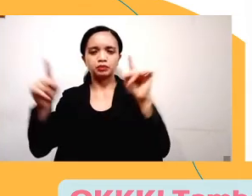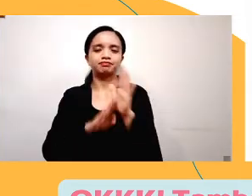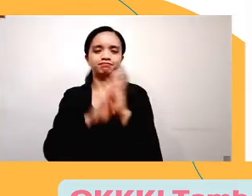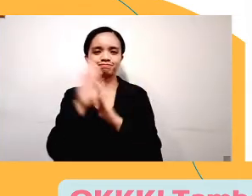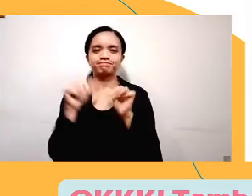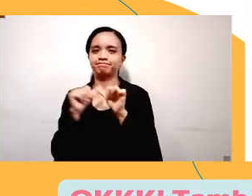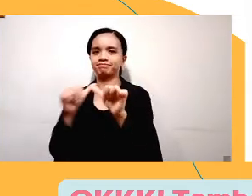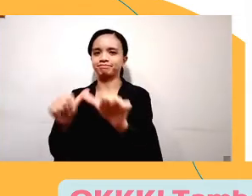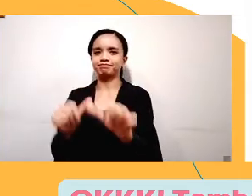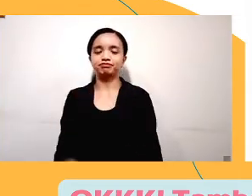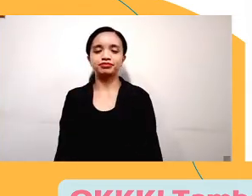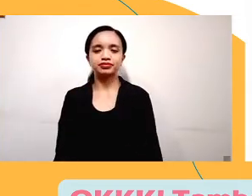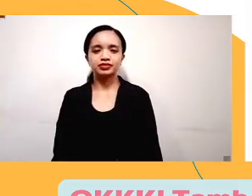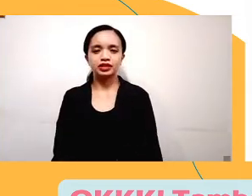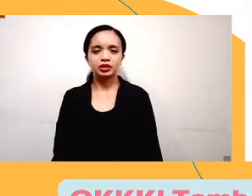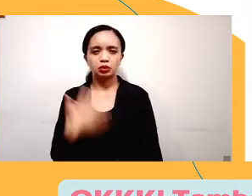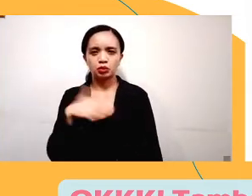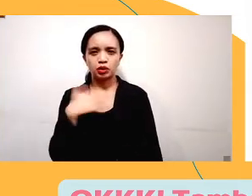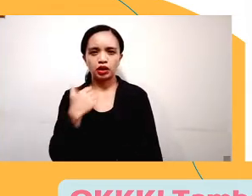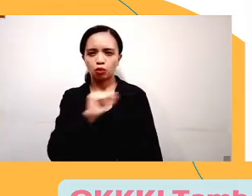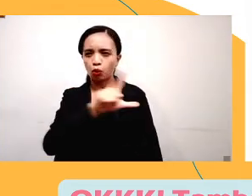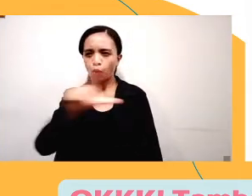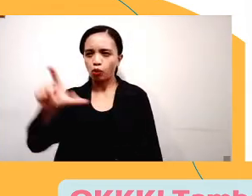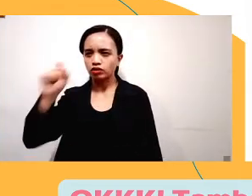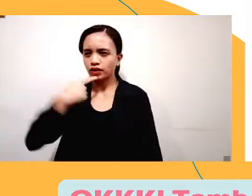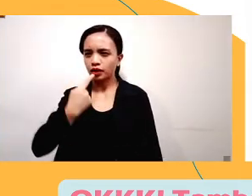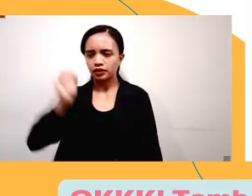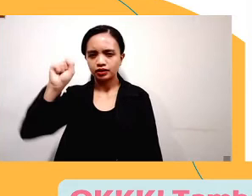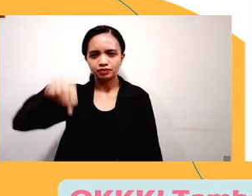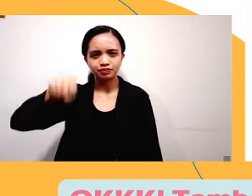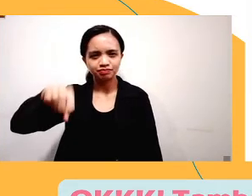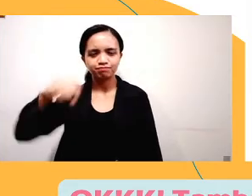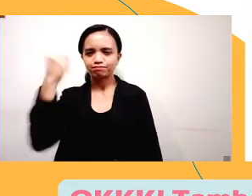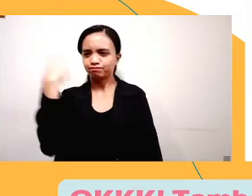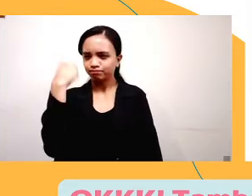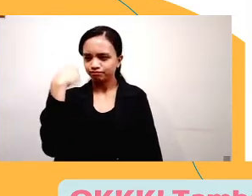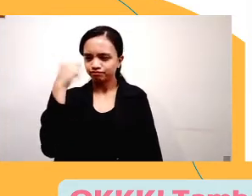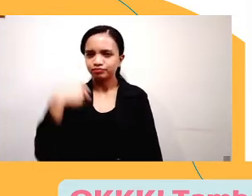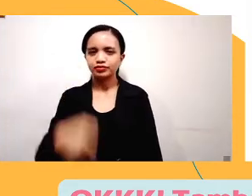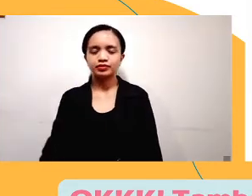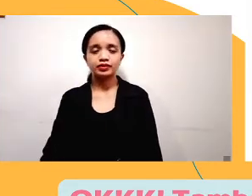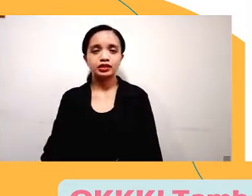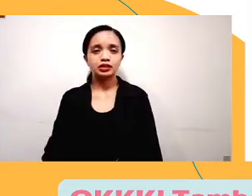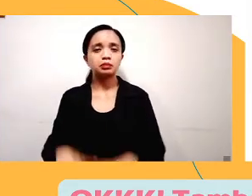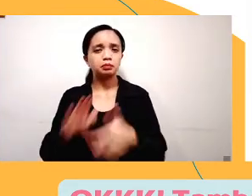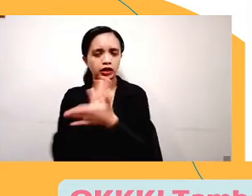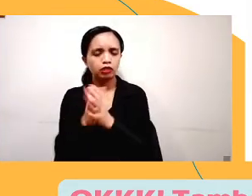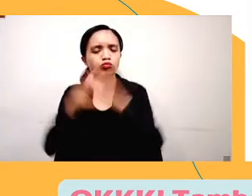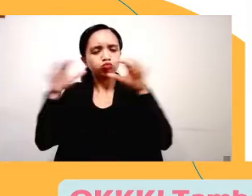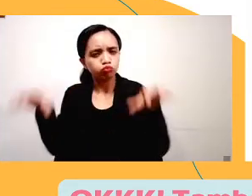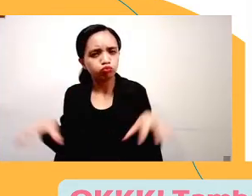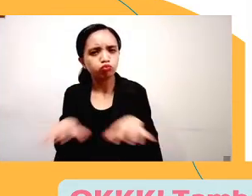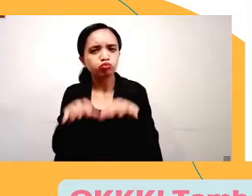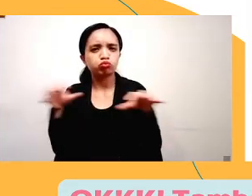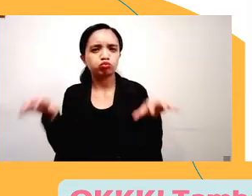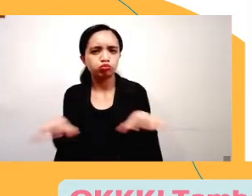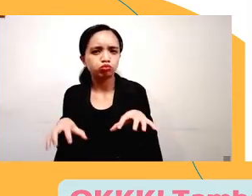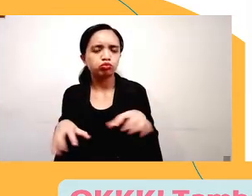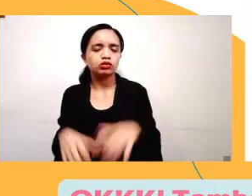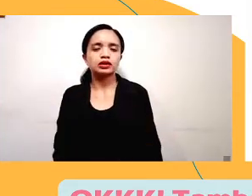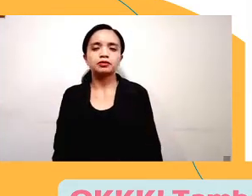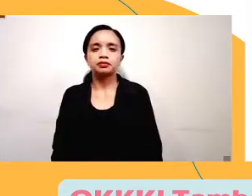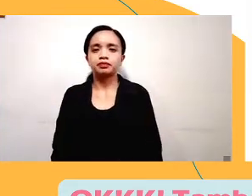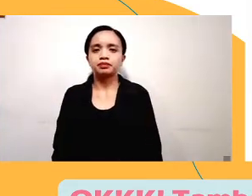pagyabong? Okay, mukhang lahat tayo ay yes, yes, yes. Okay, para maging active, productive. Ayan, ito sabi ni